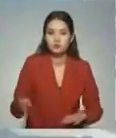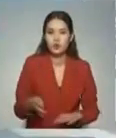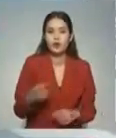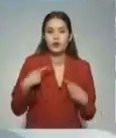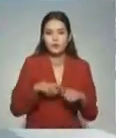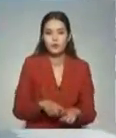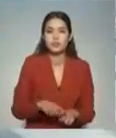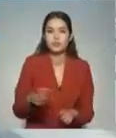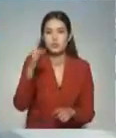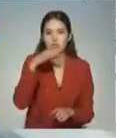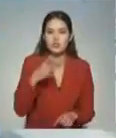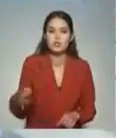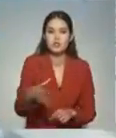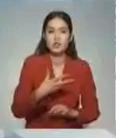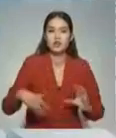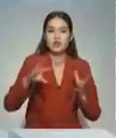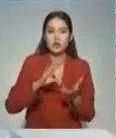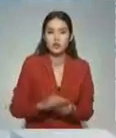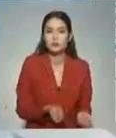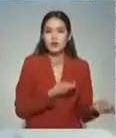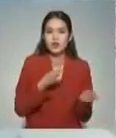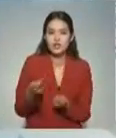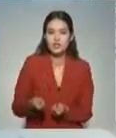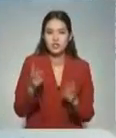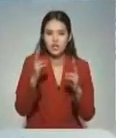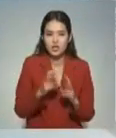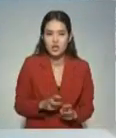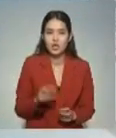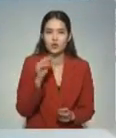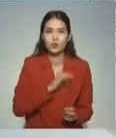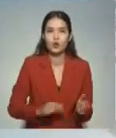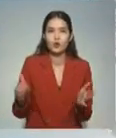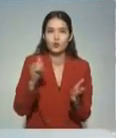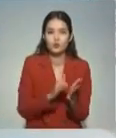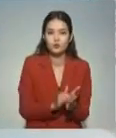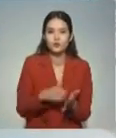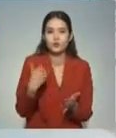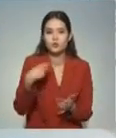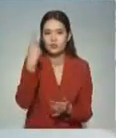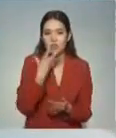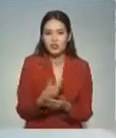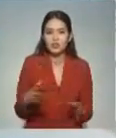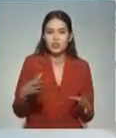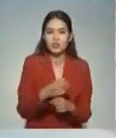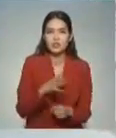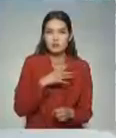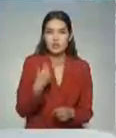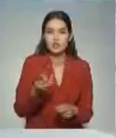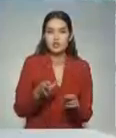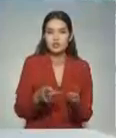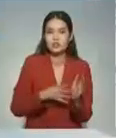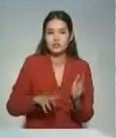кодекса Республики Казахстан. В результате проведенных разыскных мероприятий оперативниками установлены и задержаны двое подозреваемых